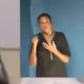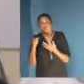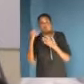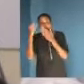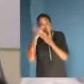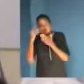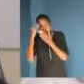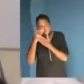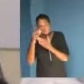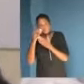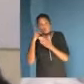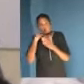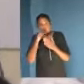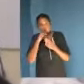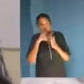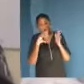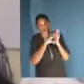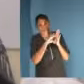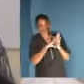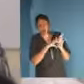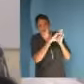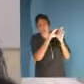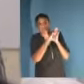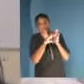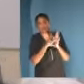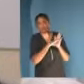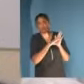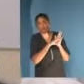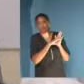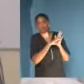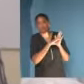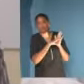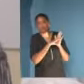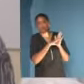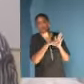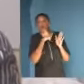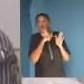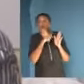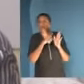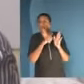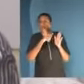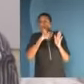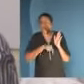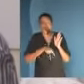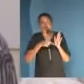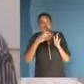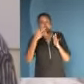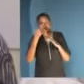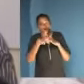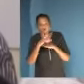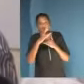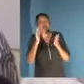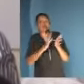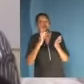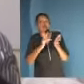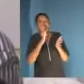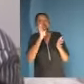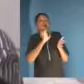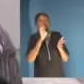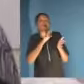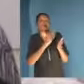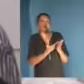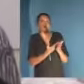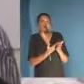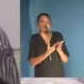la codification. Je veux rendre hommage à Raphaël Confiant qui vient de faire une nouvelle réédition du dictionnaire créole. Et il faut que